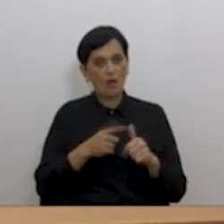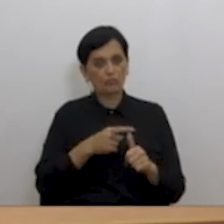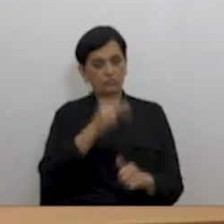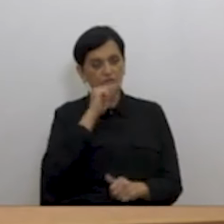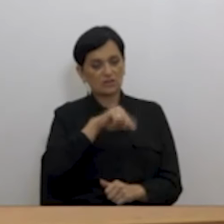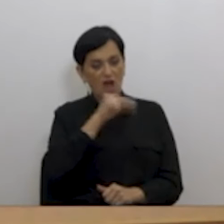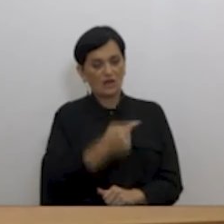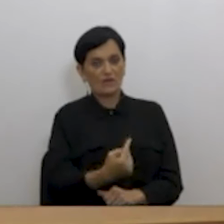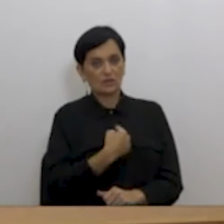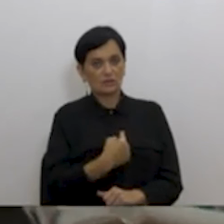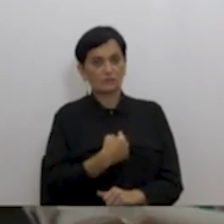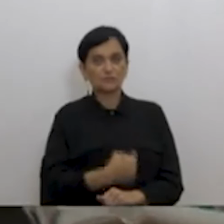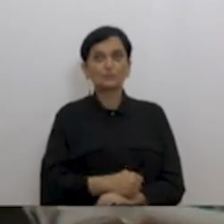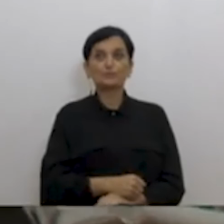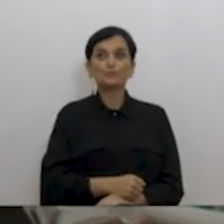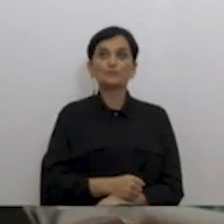აქ